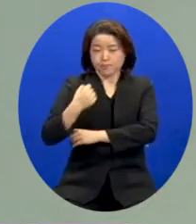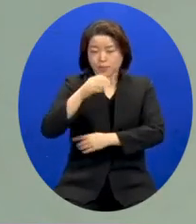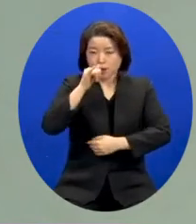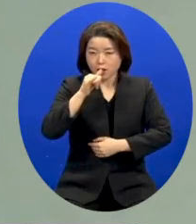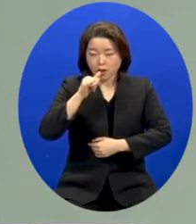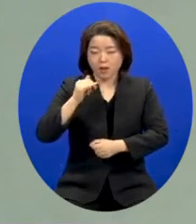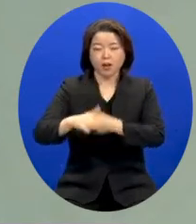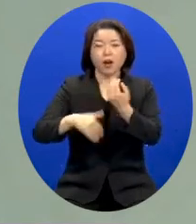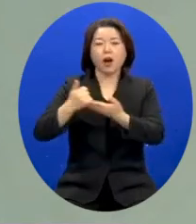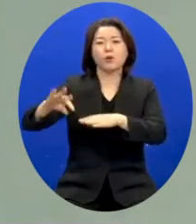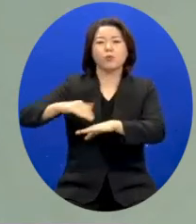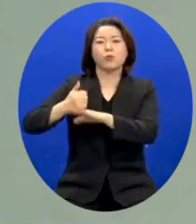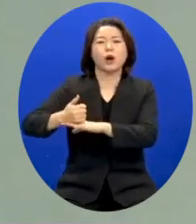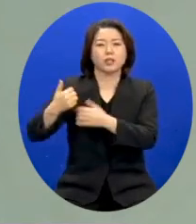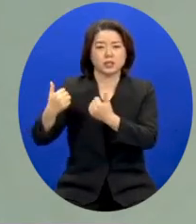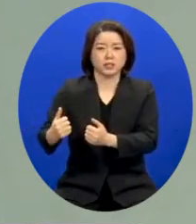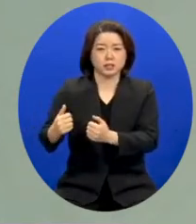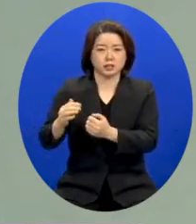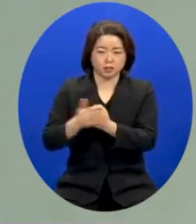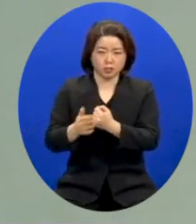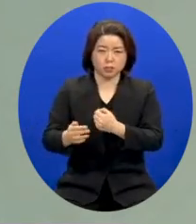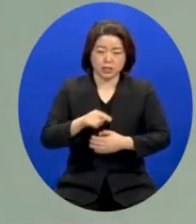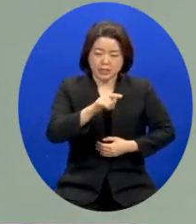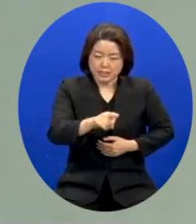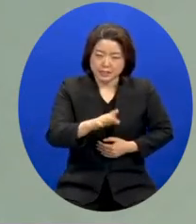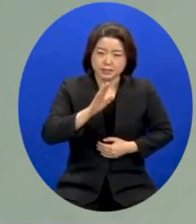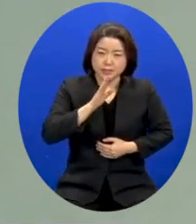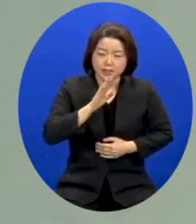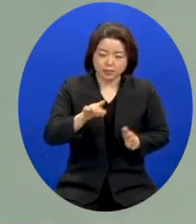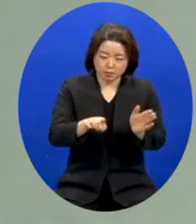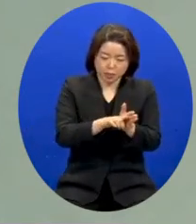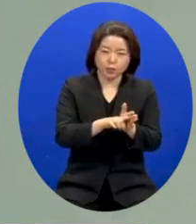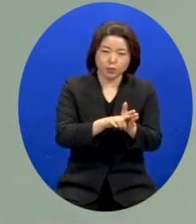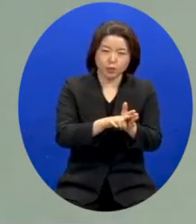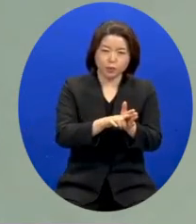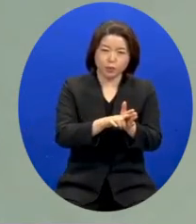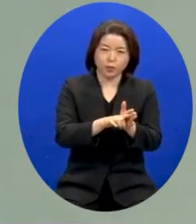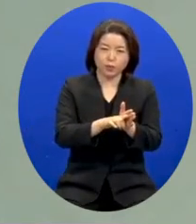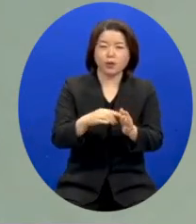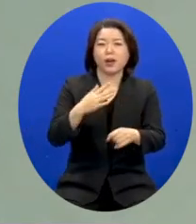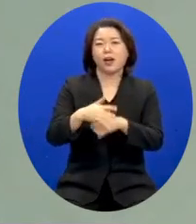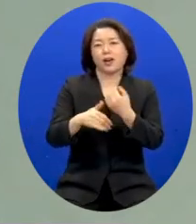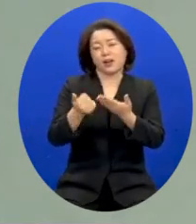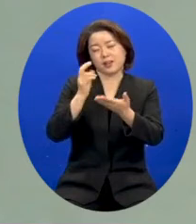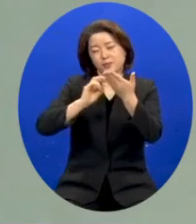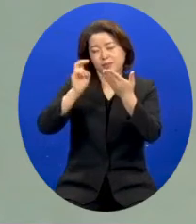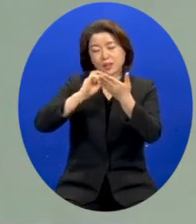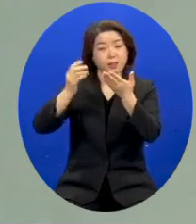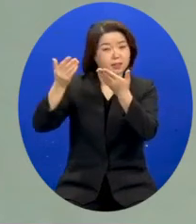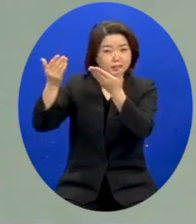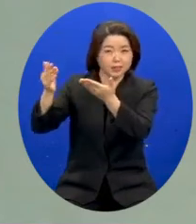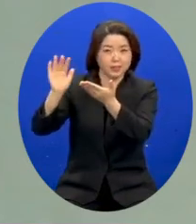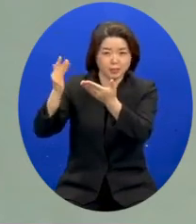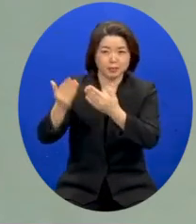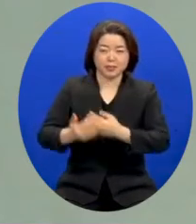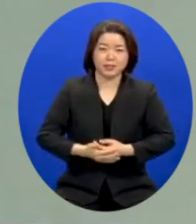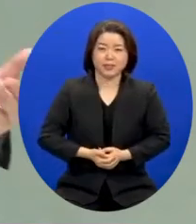우리의 왕이십니다. 우리가 그 사실을 진짜 믿고 그렇게 하나님을 찬양하는 것입니다.